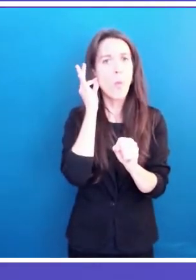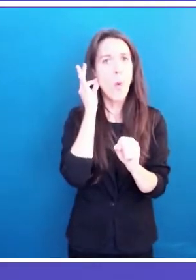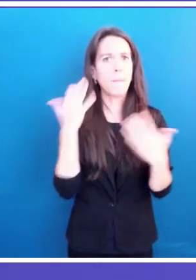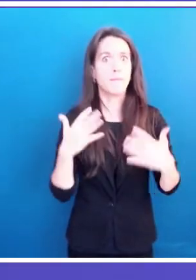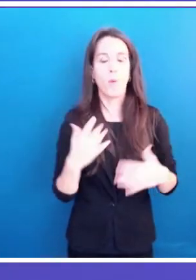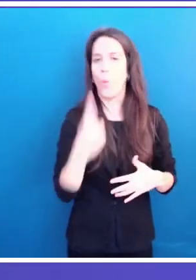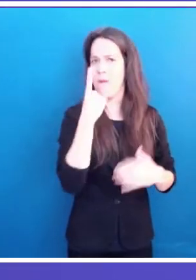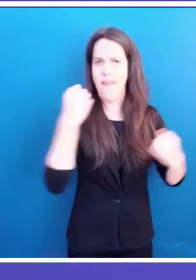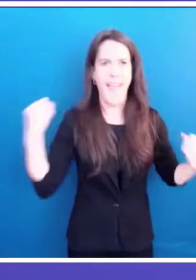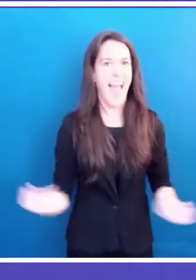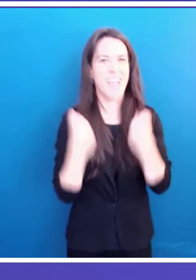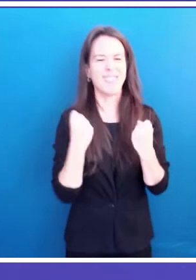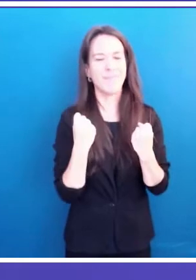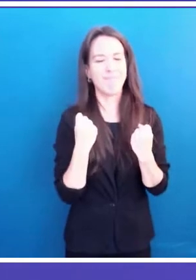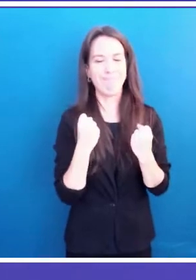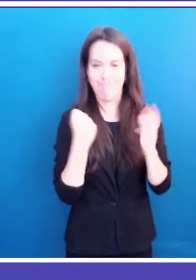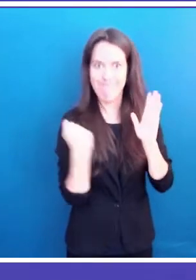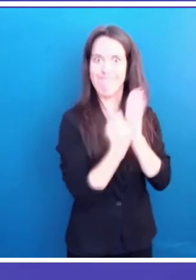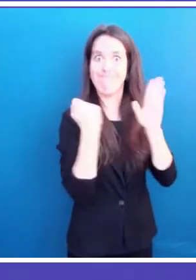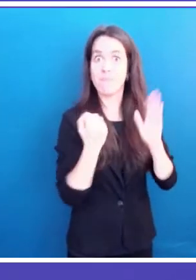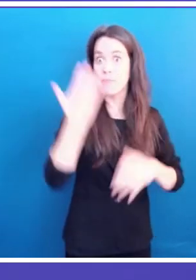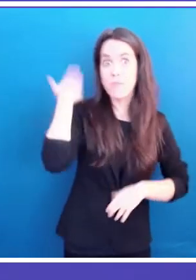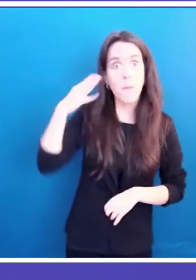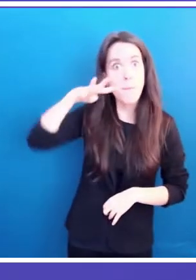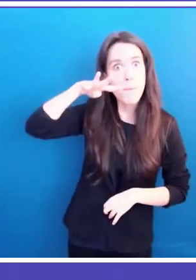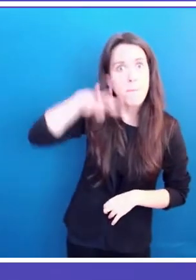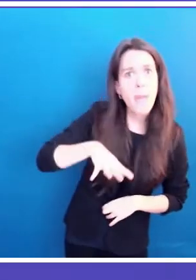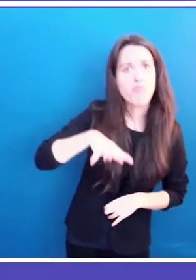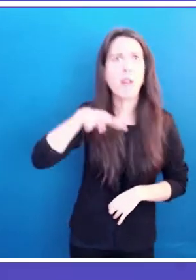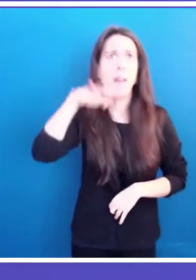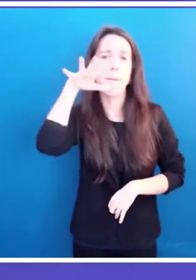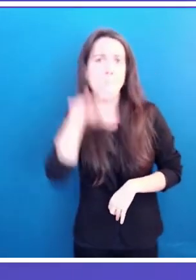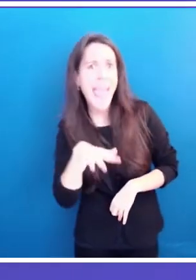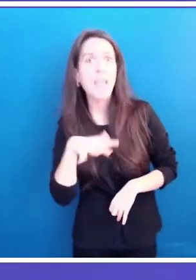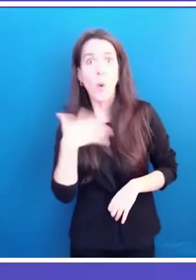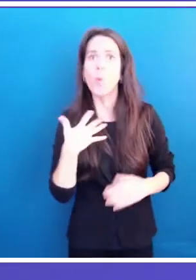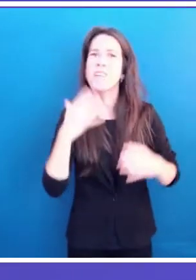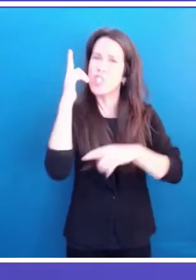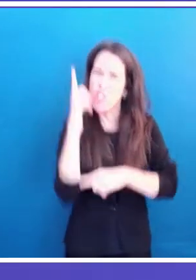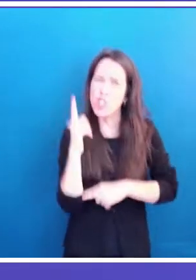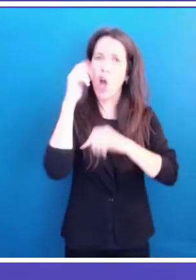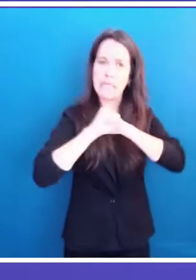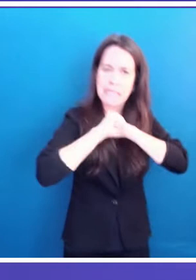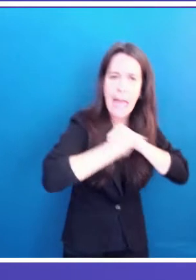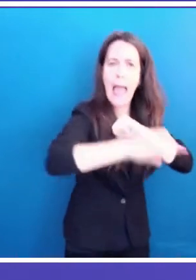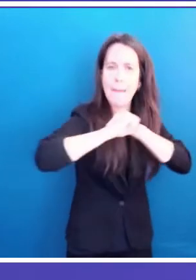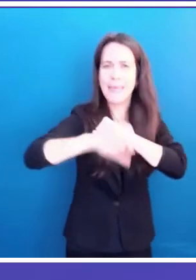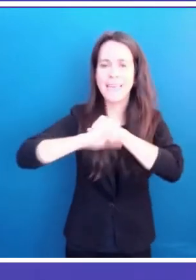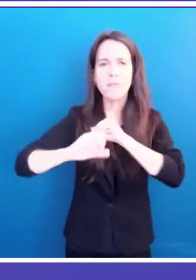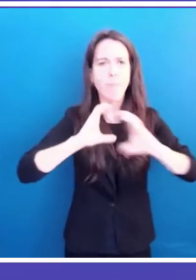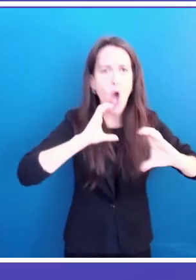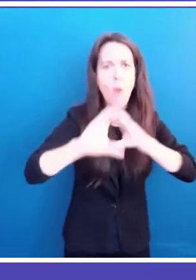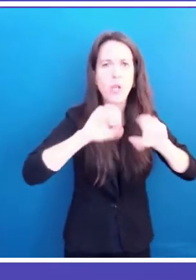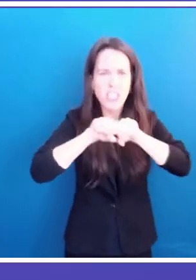في ظل جائحة كورونا وفي هذه الأوقات الصعبة التي تواجهنا. في